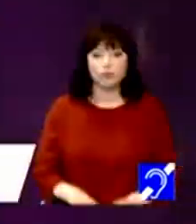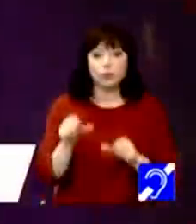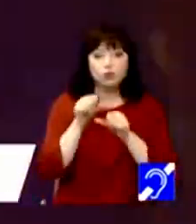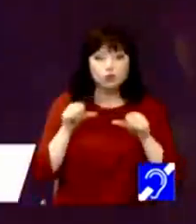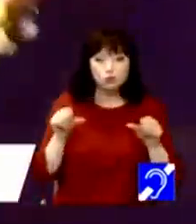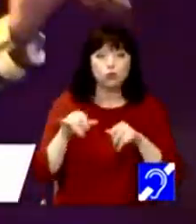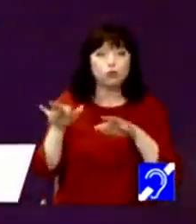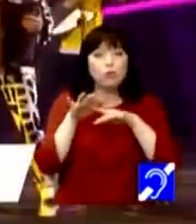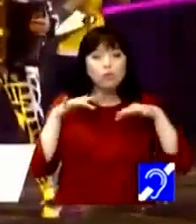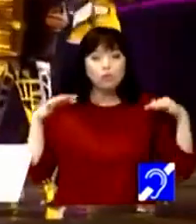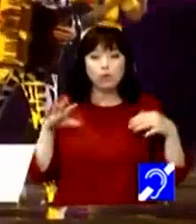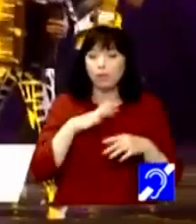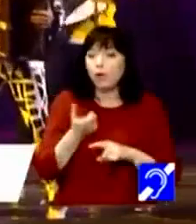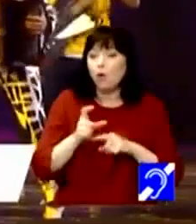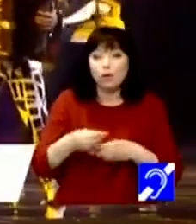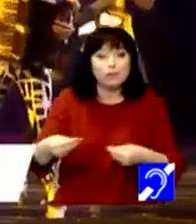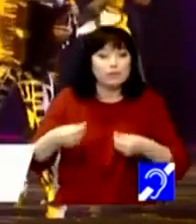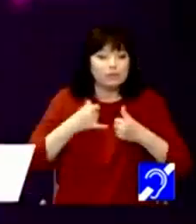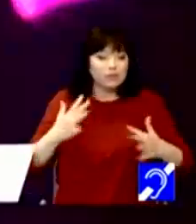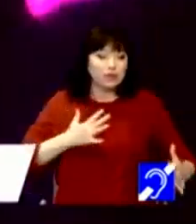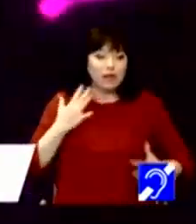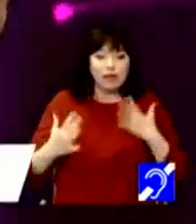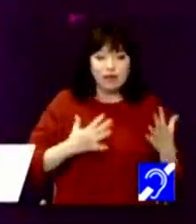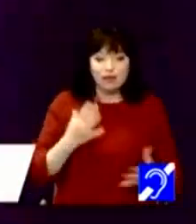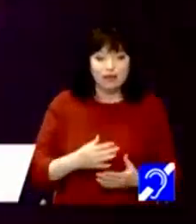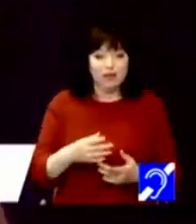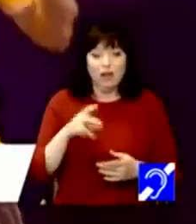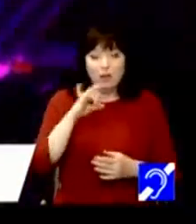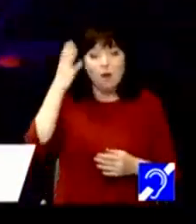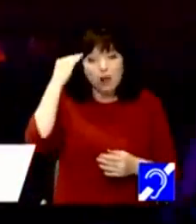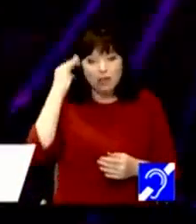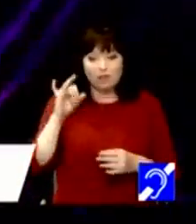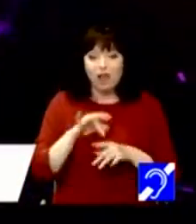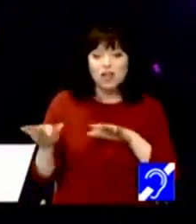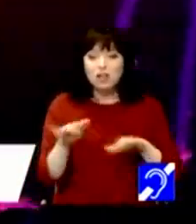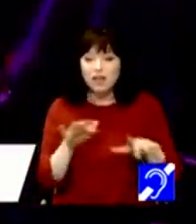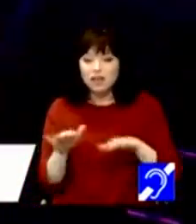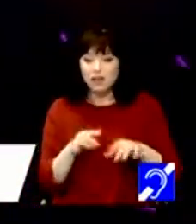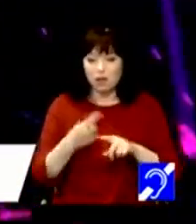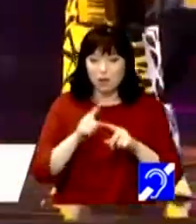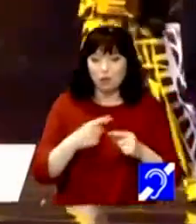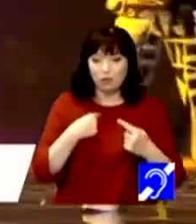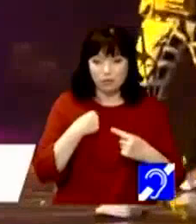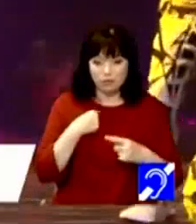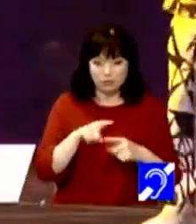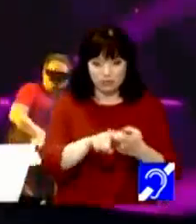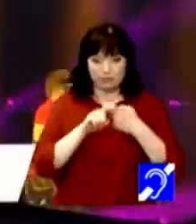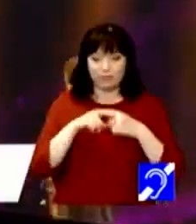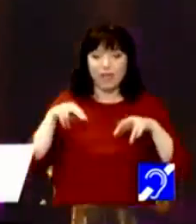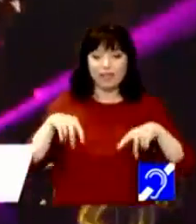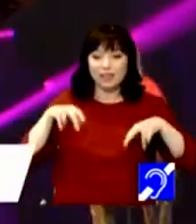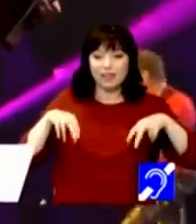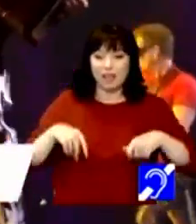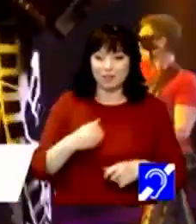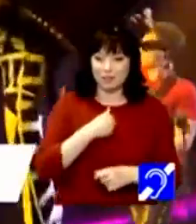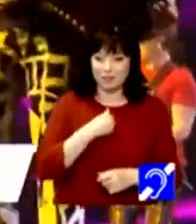Juriul și publicul au fost încântați de energia explozivă a basarabenilor și de ritmul care te îmbie la dans al piesei Trenulețul.